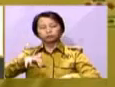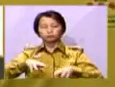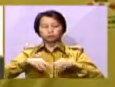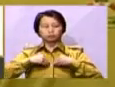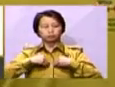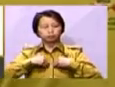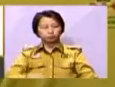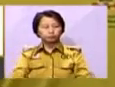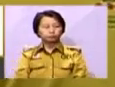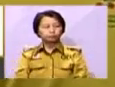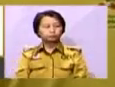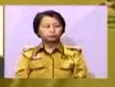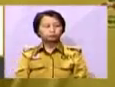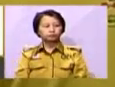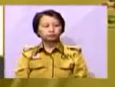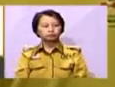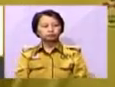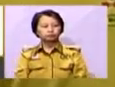SWT.